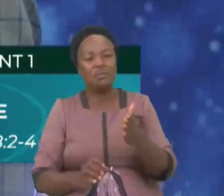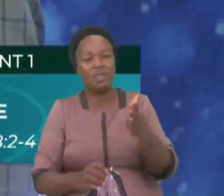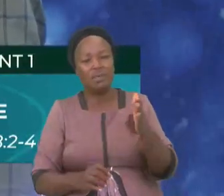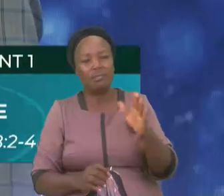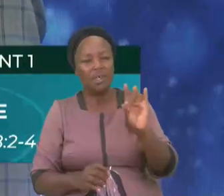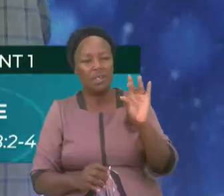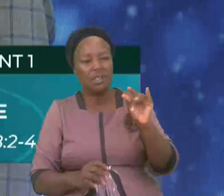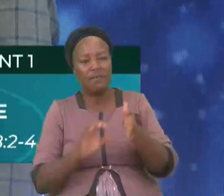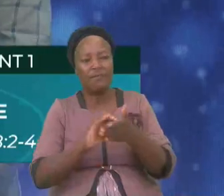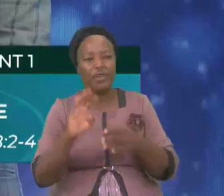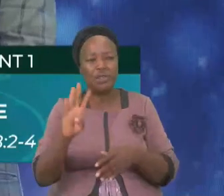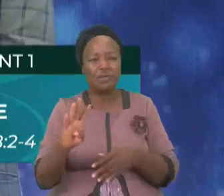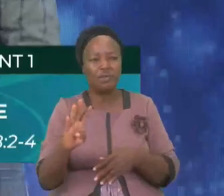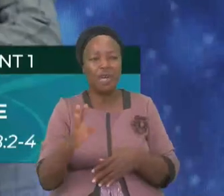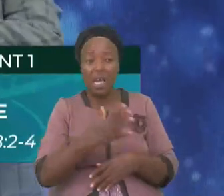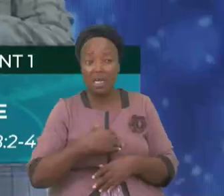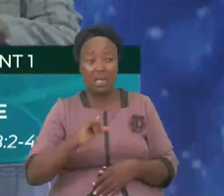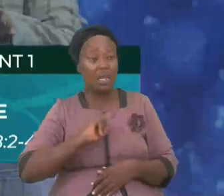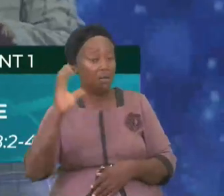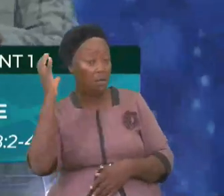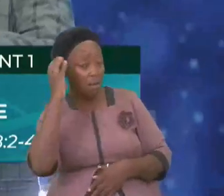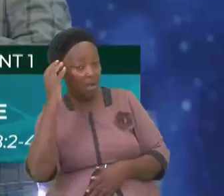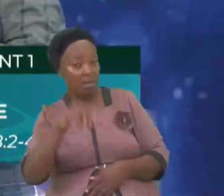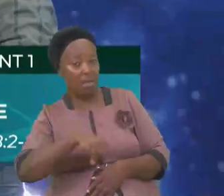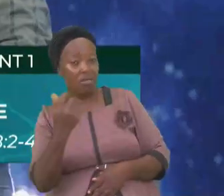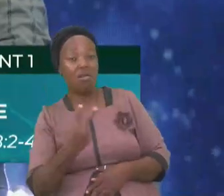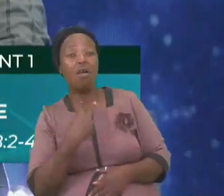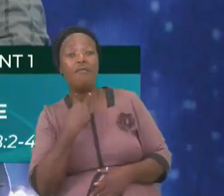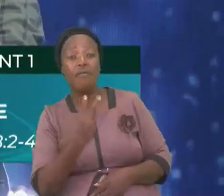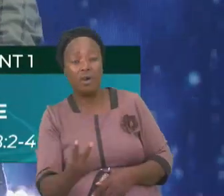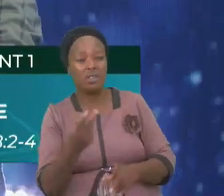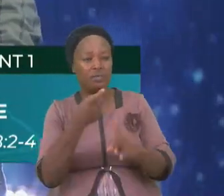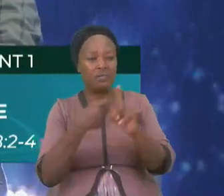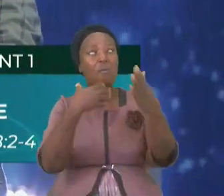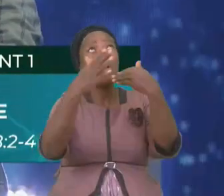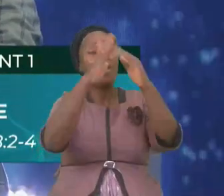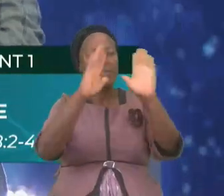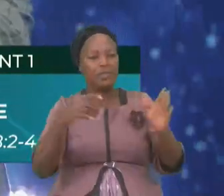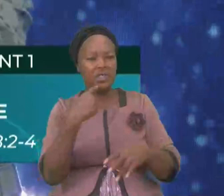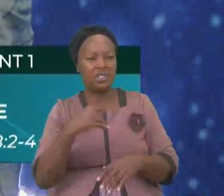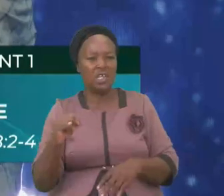verset 4, Apocalypse 18, verset 4, et j'entendis du ciel une autre voix qui disait,